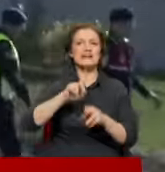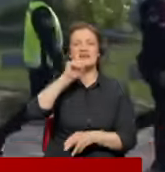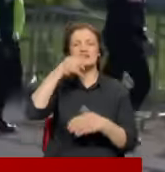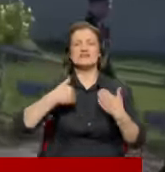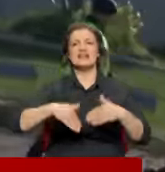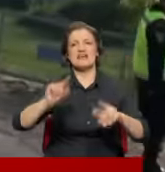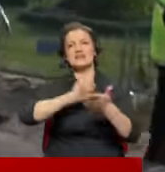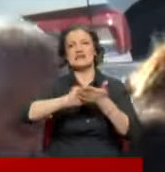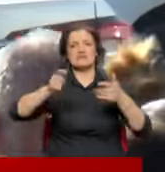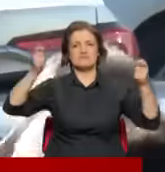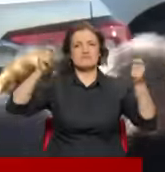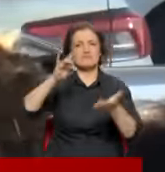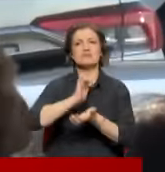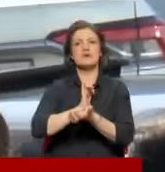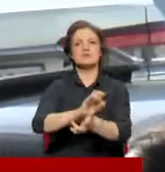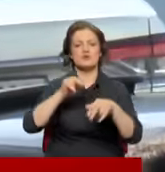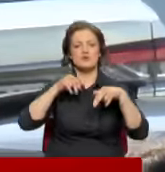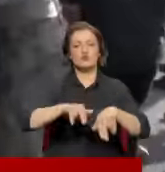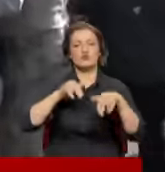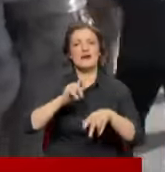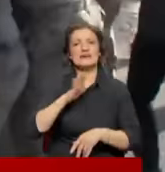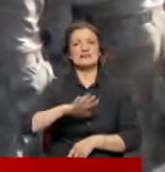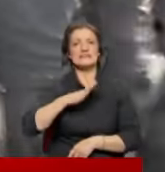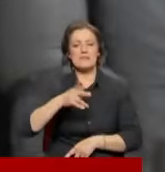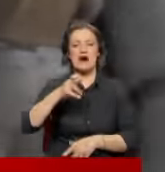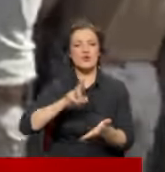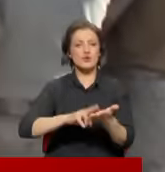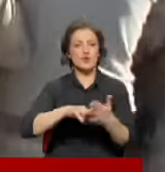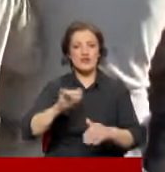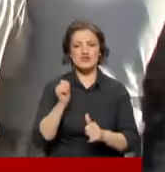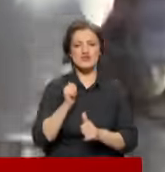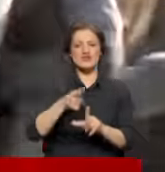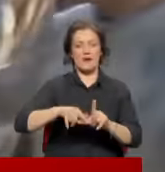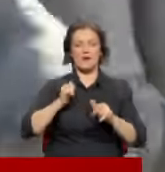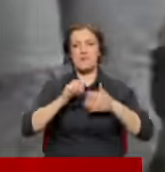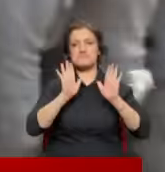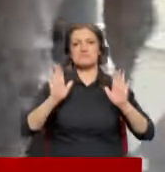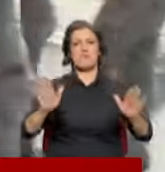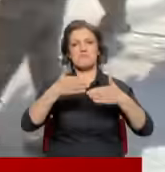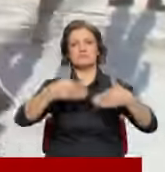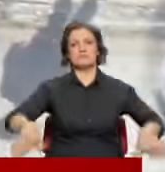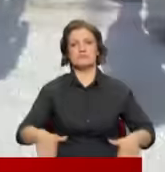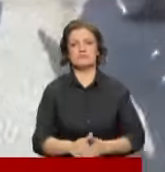değildir pankartıyla cezaevine yürümek isteyen partililer jandarma engeliyle karşılaştı.